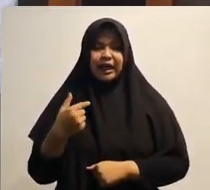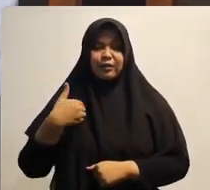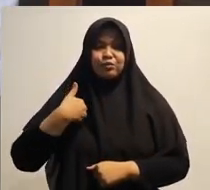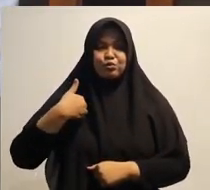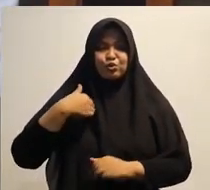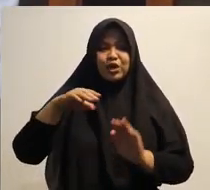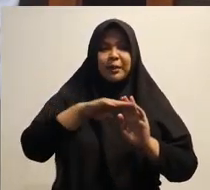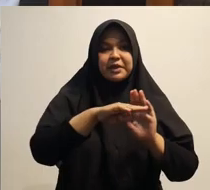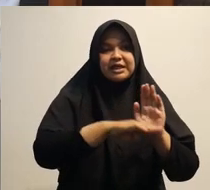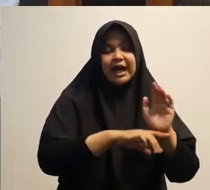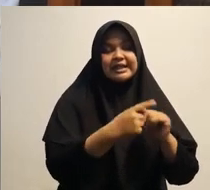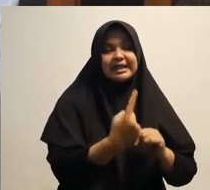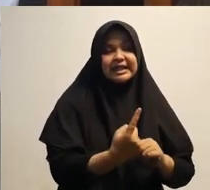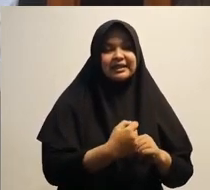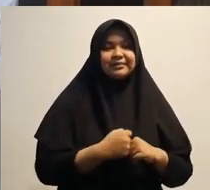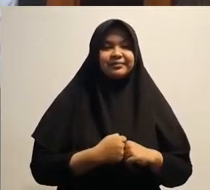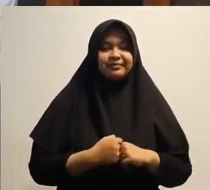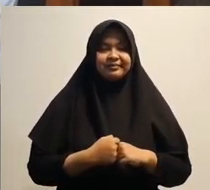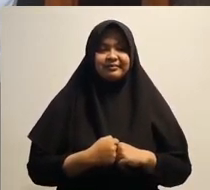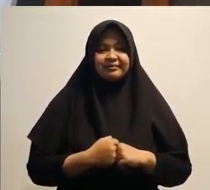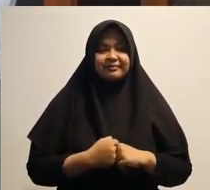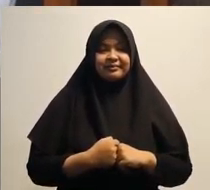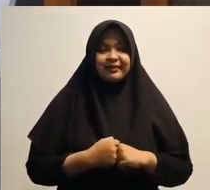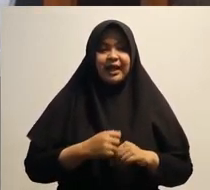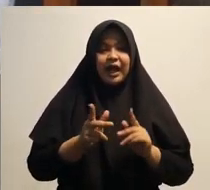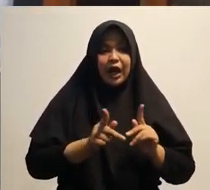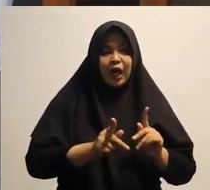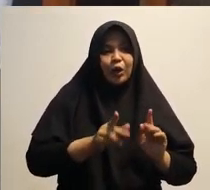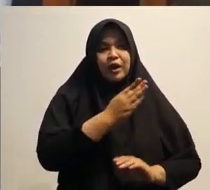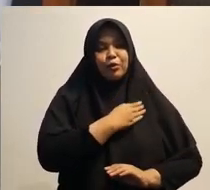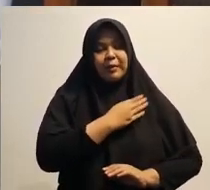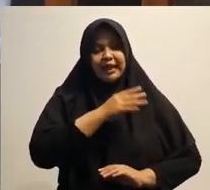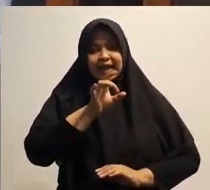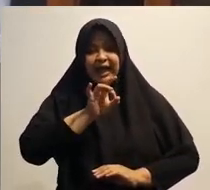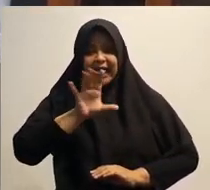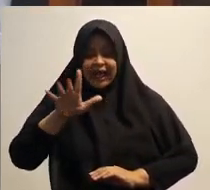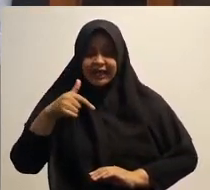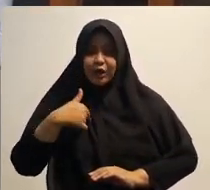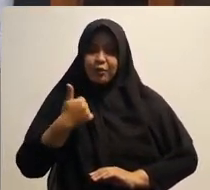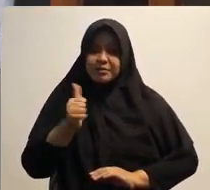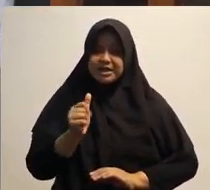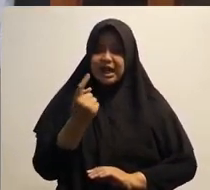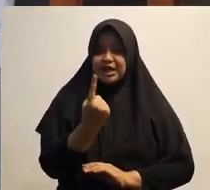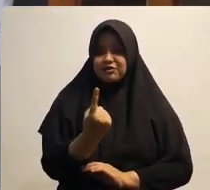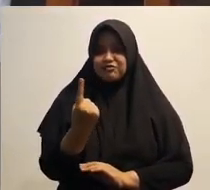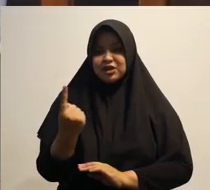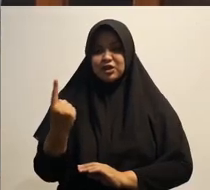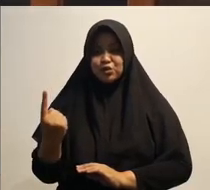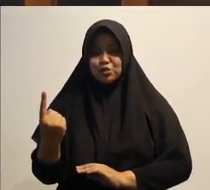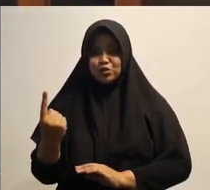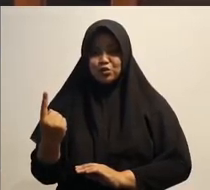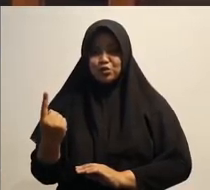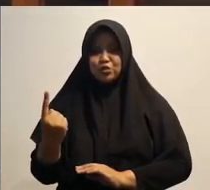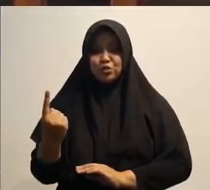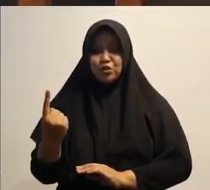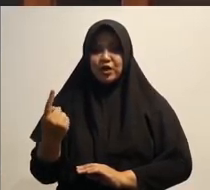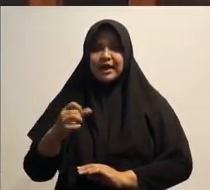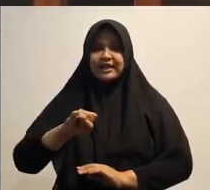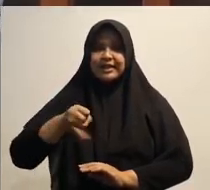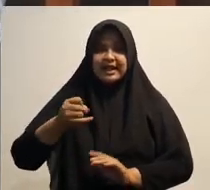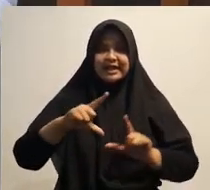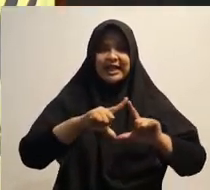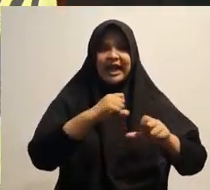Kulon Progo sendiri itu punya kebijakan sendiri. Kalau yang kabupaten yang lain itu bisa individu hanya